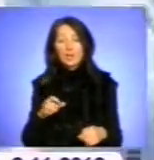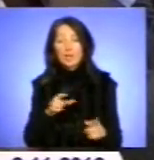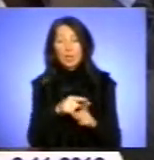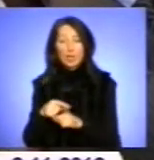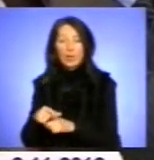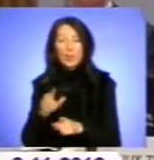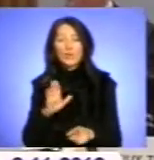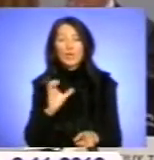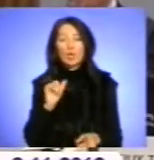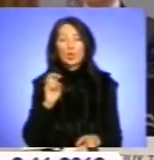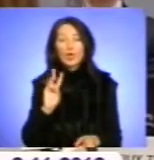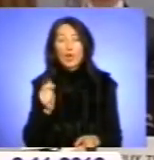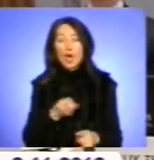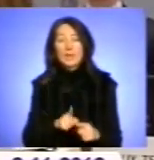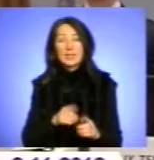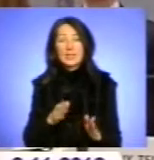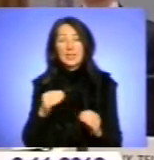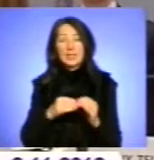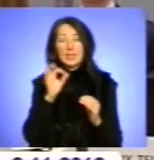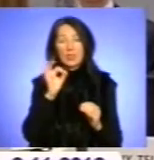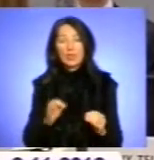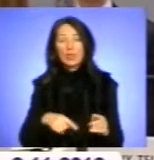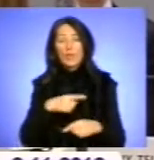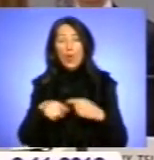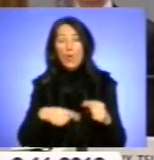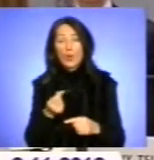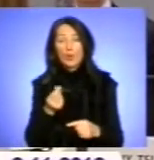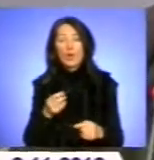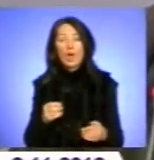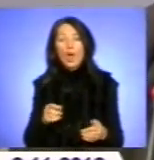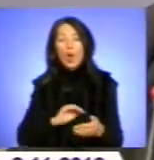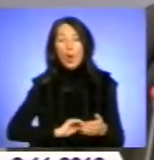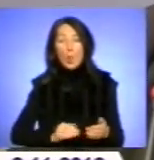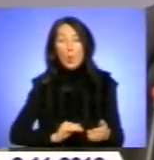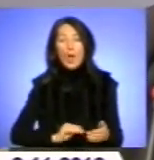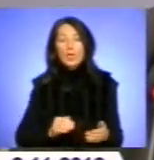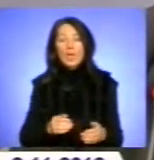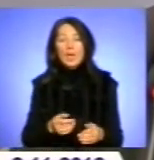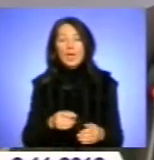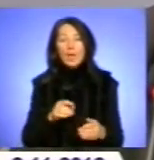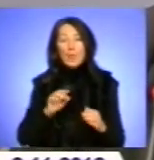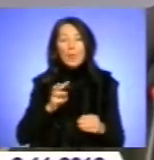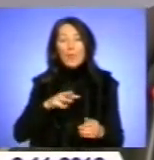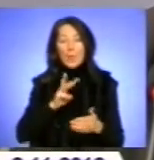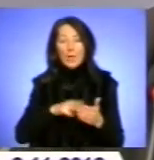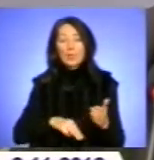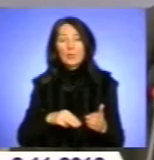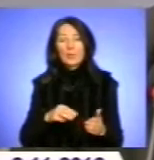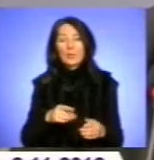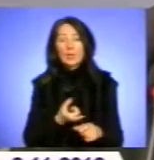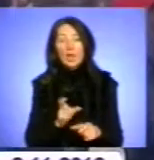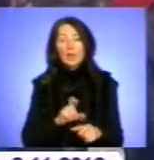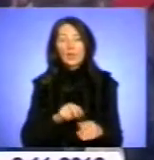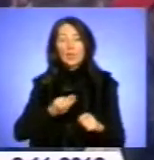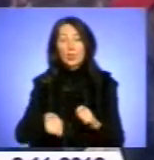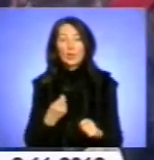хоча це лише 10% від обігу компанії – максимальний розмір штрафу, але більшість порушників краще б сіли за грати, аніж виплачували ці